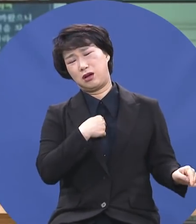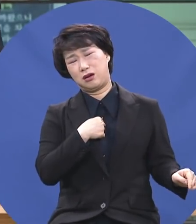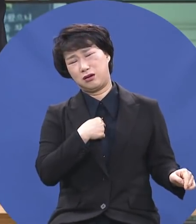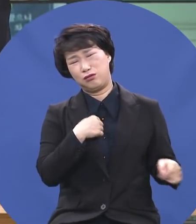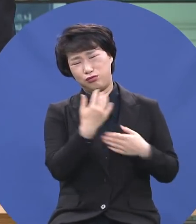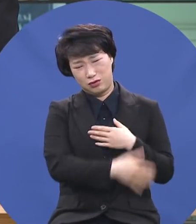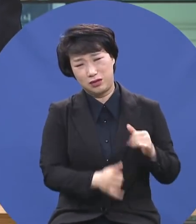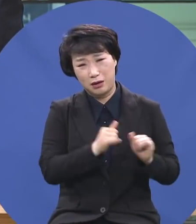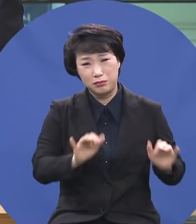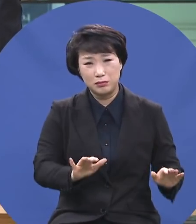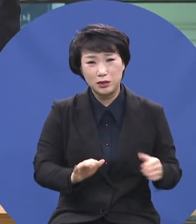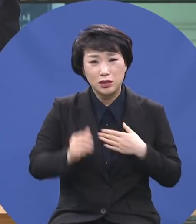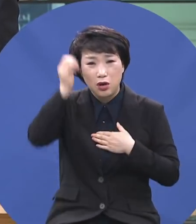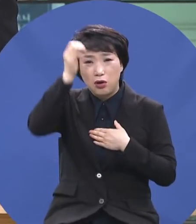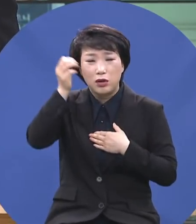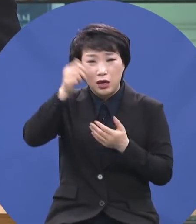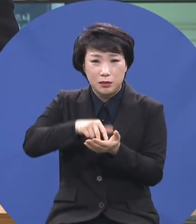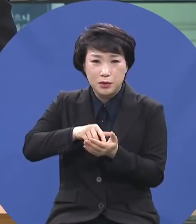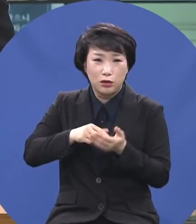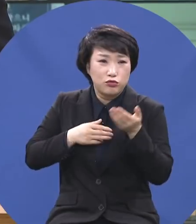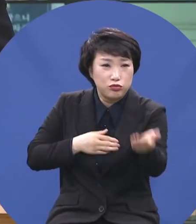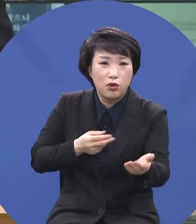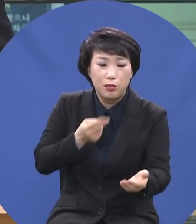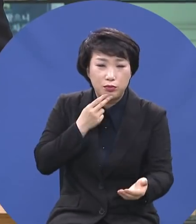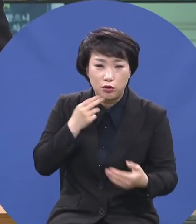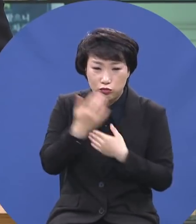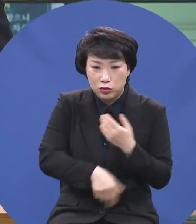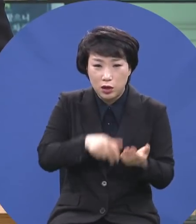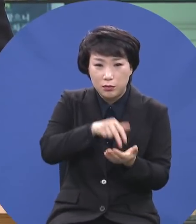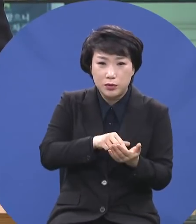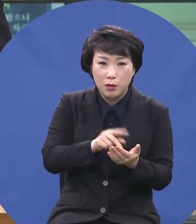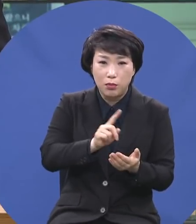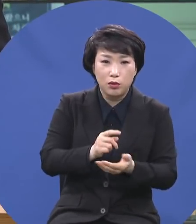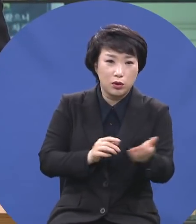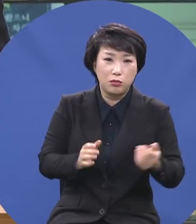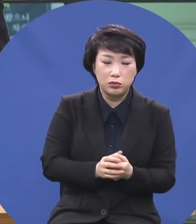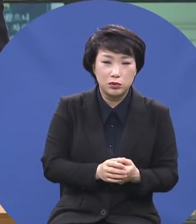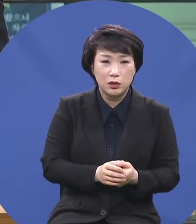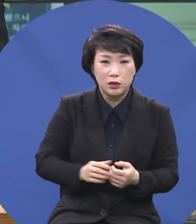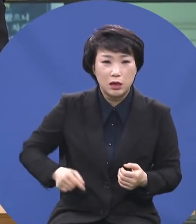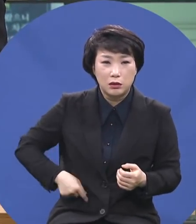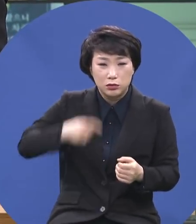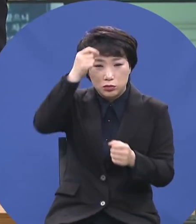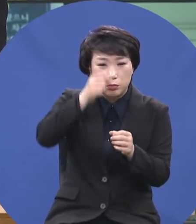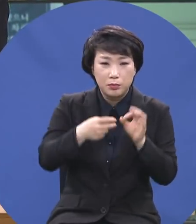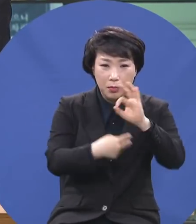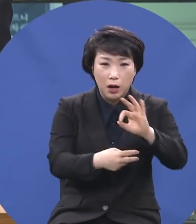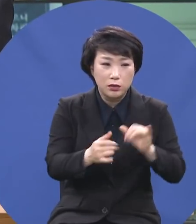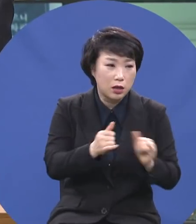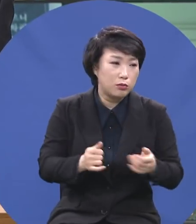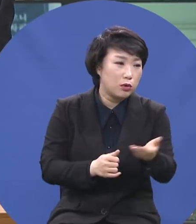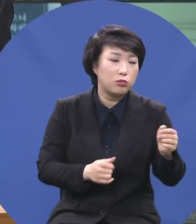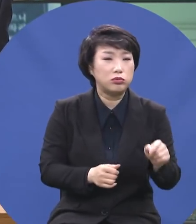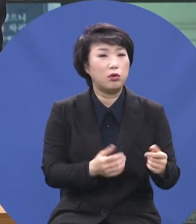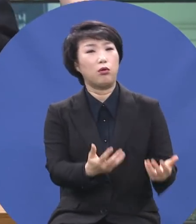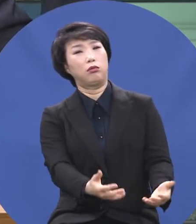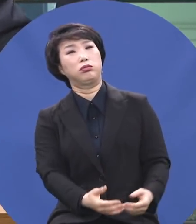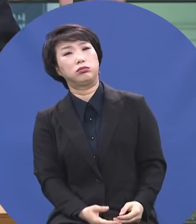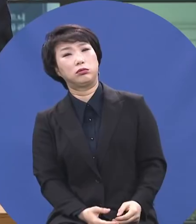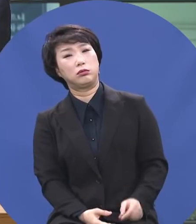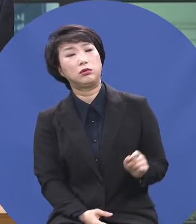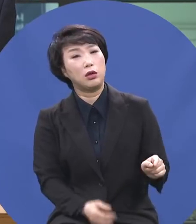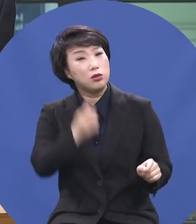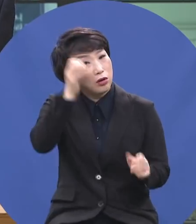육의 사람, 영적으로 줄 것도 없고 육적으로 하면 여러분 양심의 동경의 의지가 없는 사람이 이 사람이